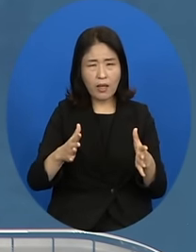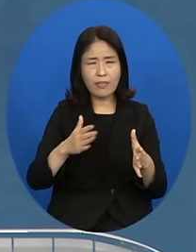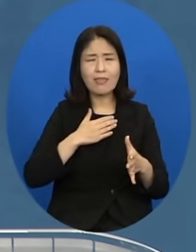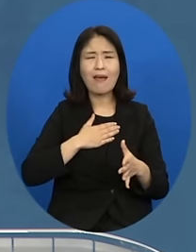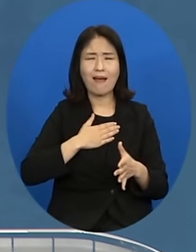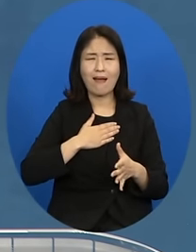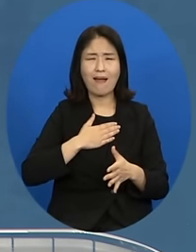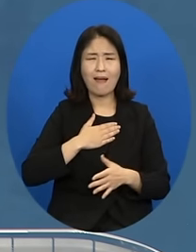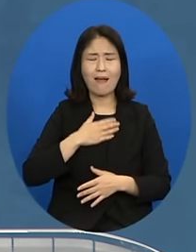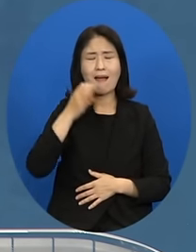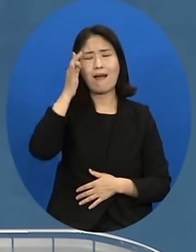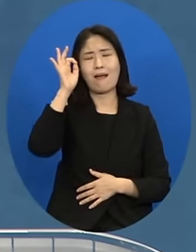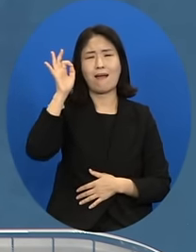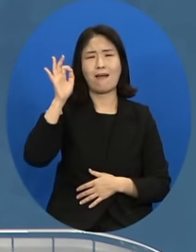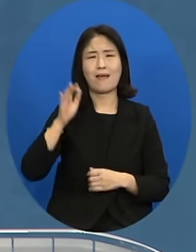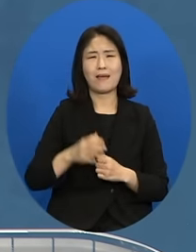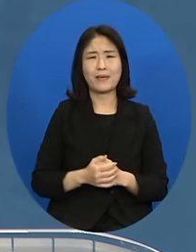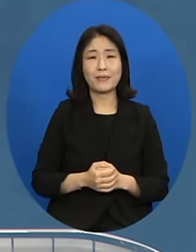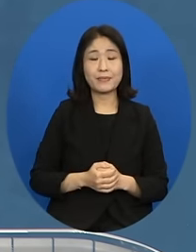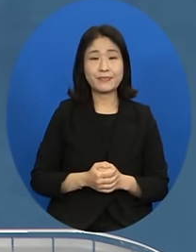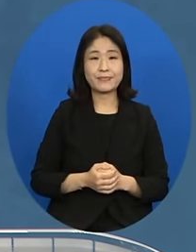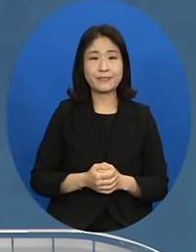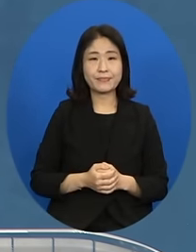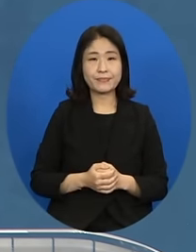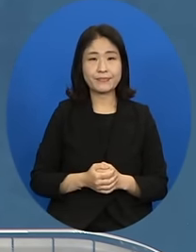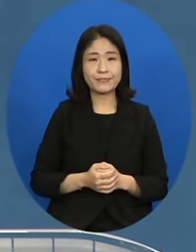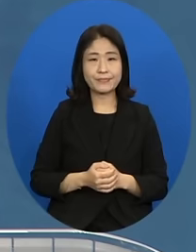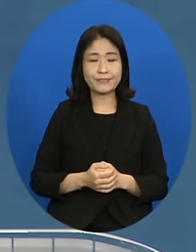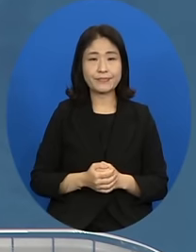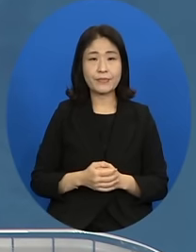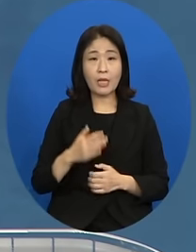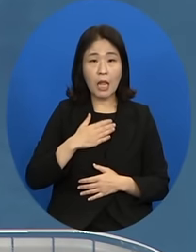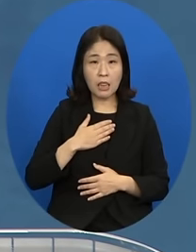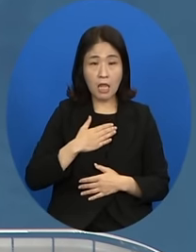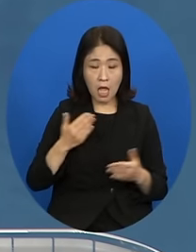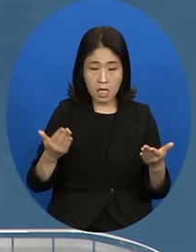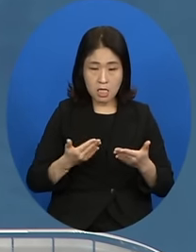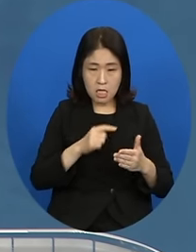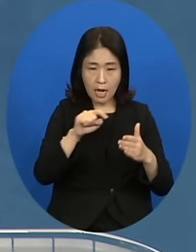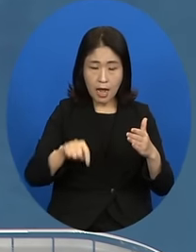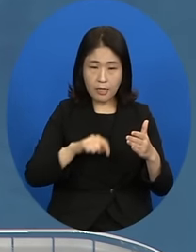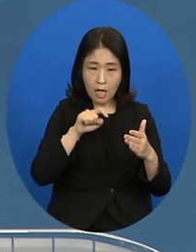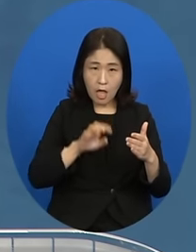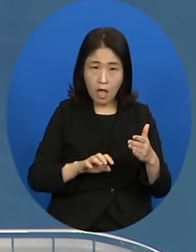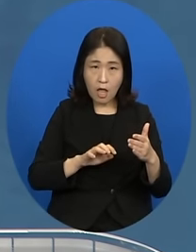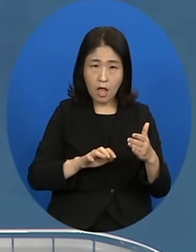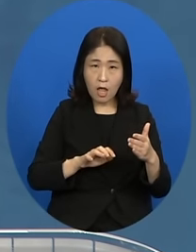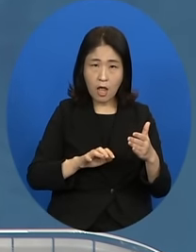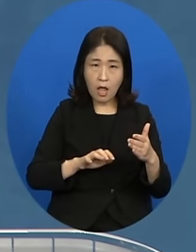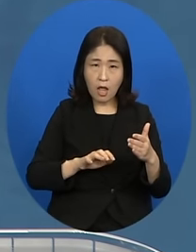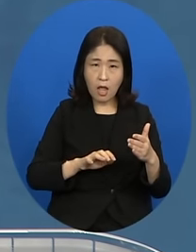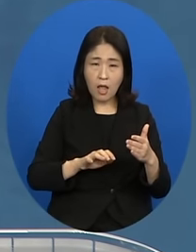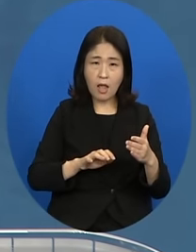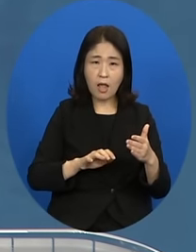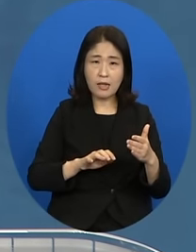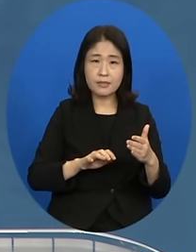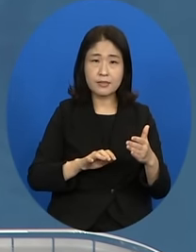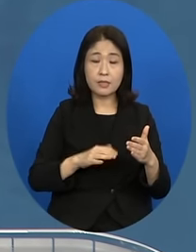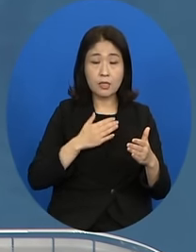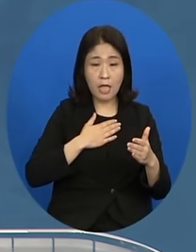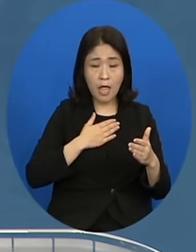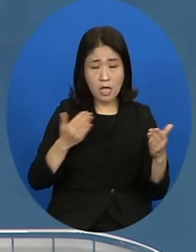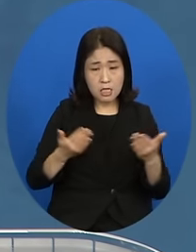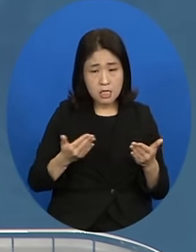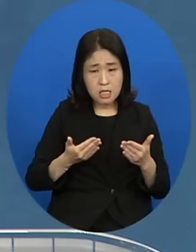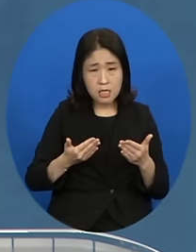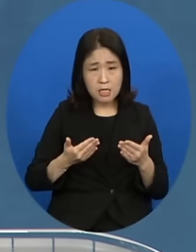경험했습니다. 이 말씀이 깨달아지고 제 사역에 적용되기 시작했습니다. 아, 맞아. 내가 할 일은